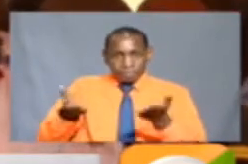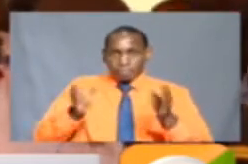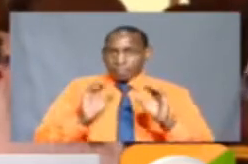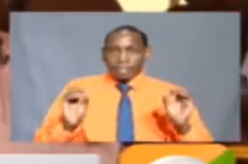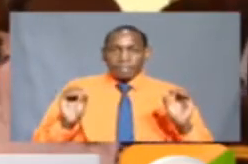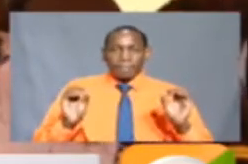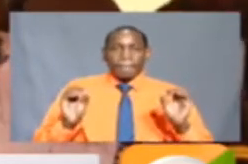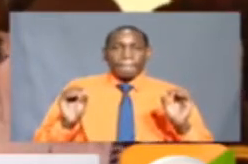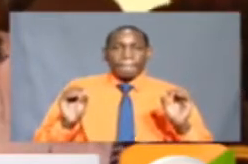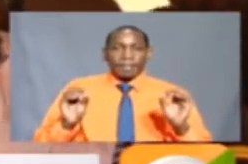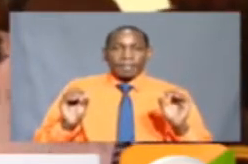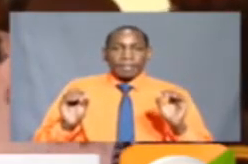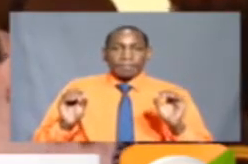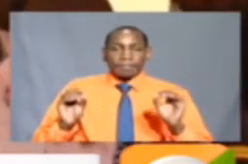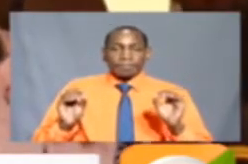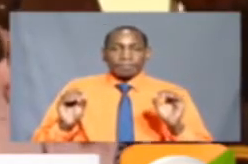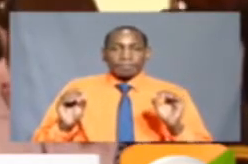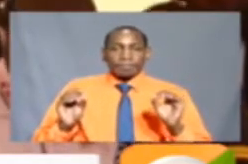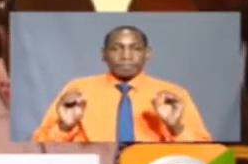Kuna hesabu tumefanya.